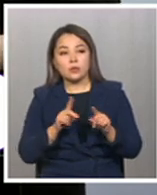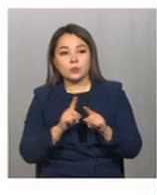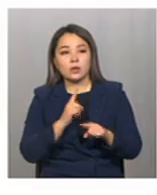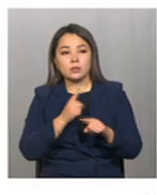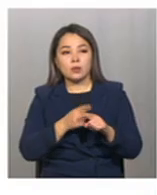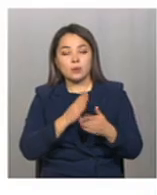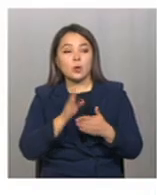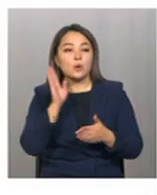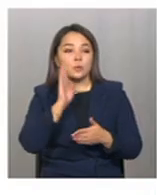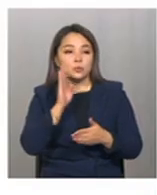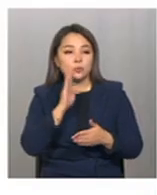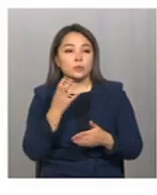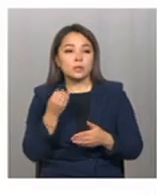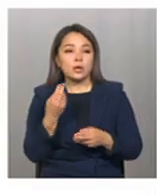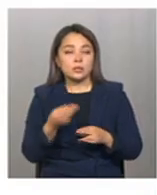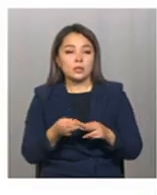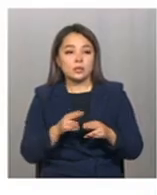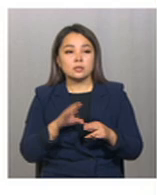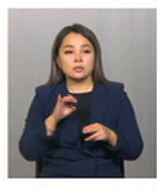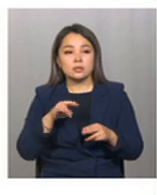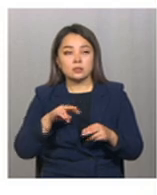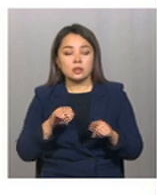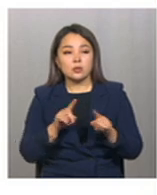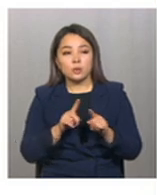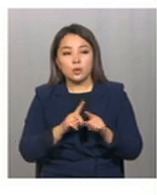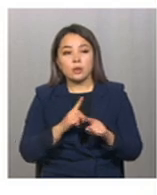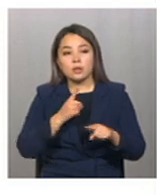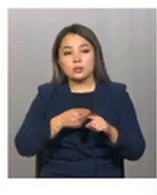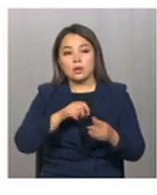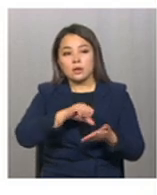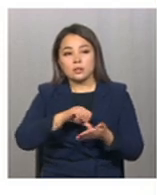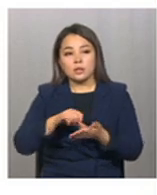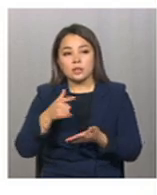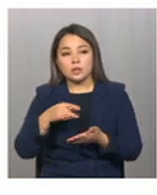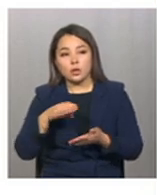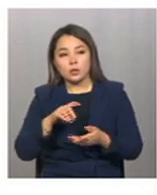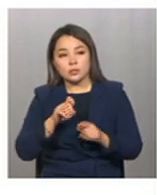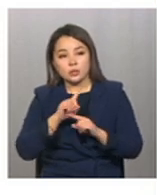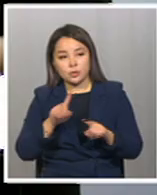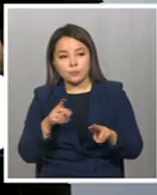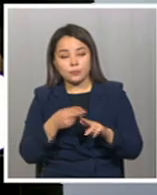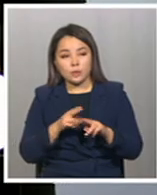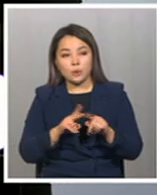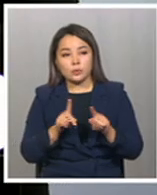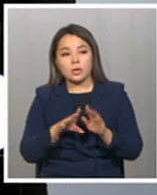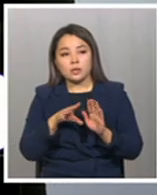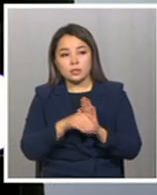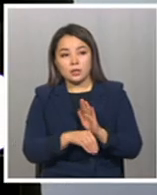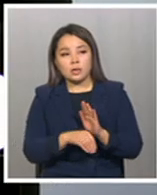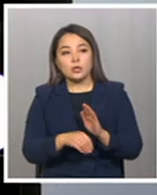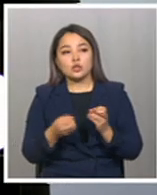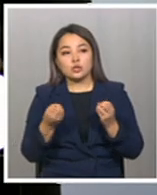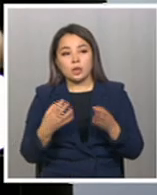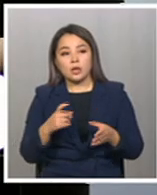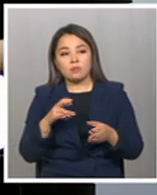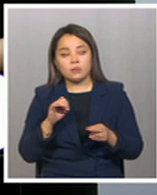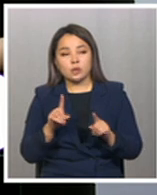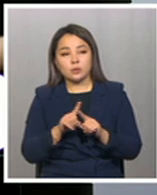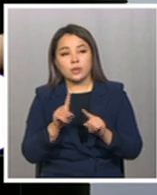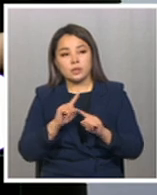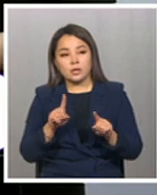су және сілті қатысында гидролизденбейді. Сонымен қатар жай эфирлердің